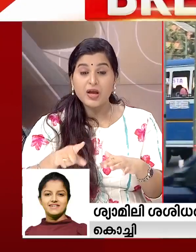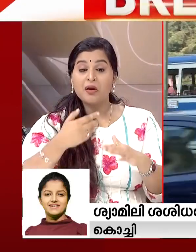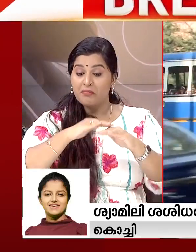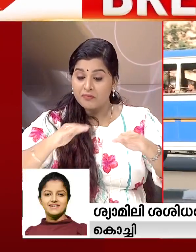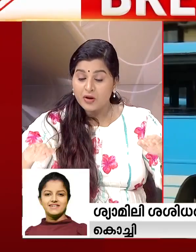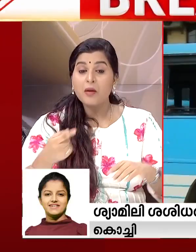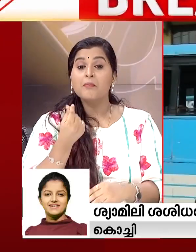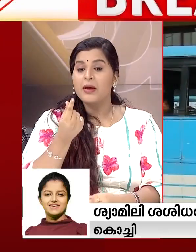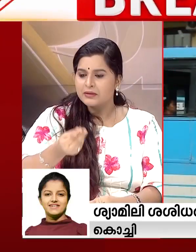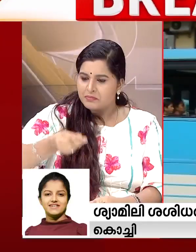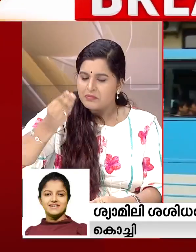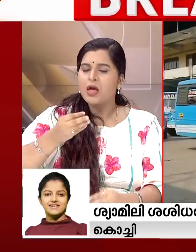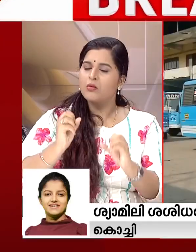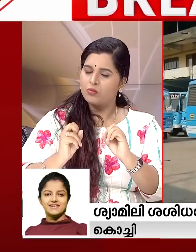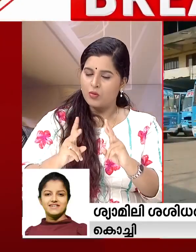ഈ